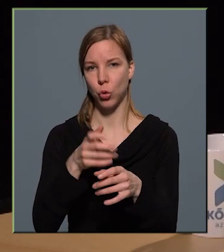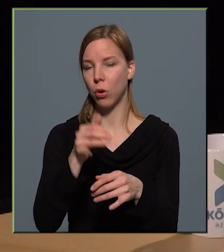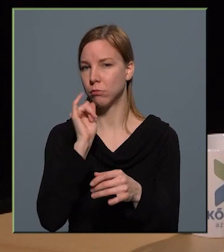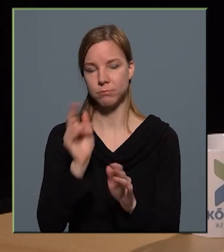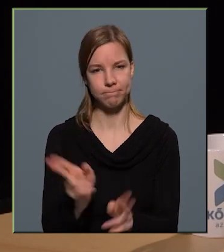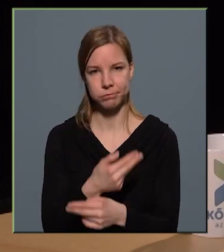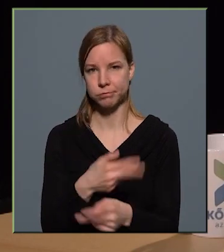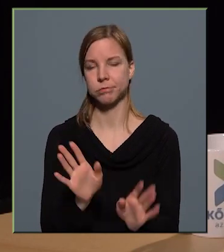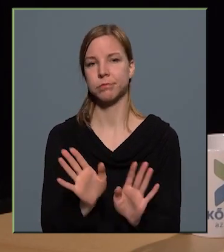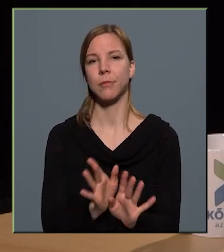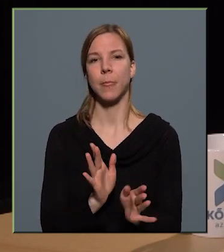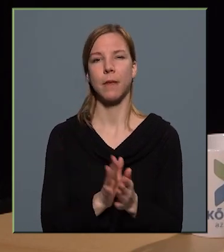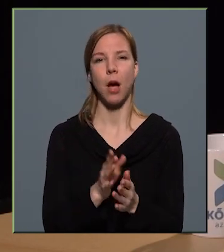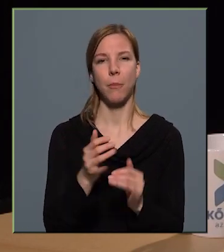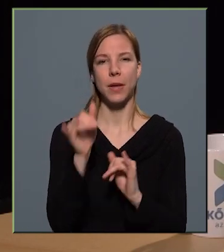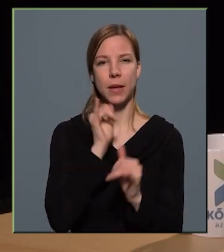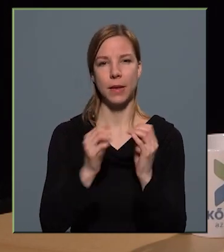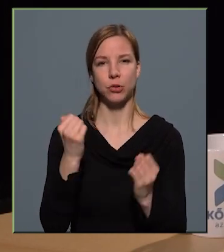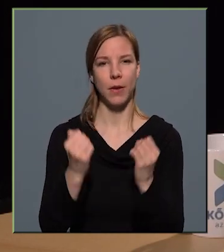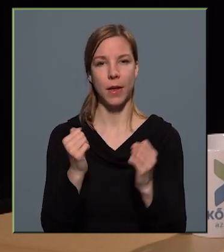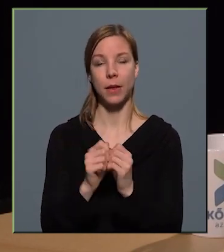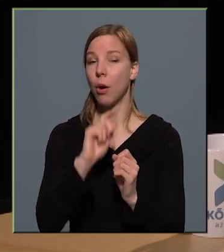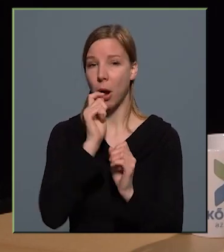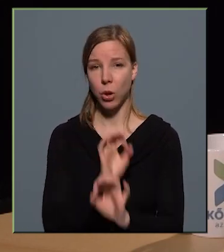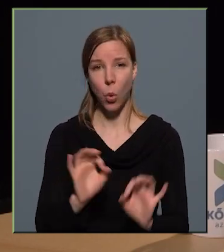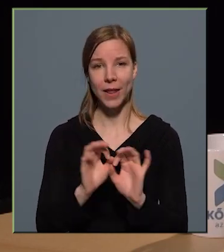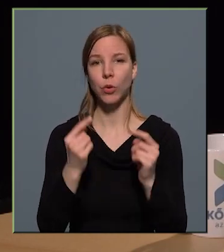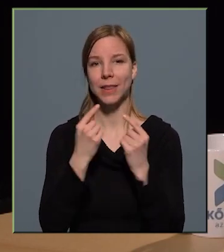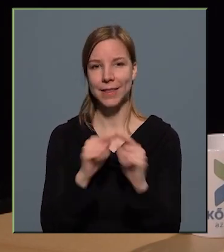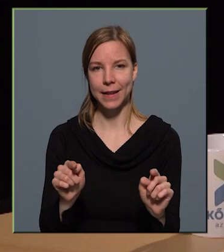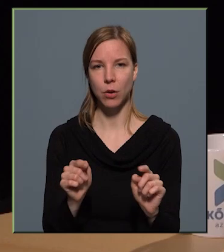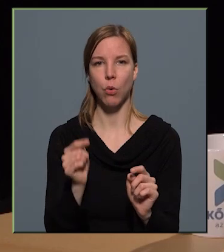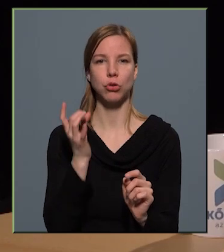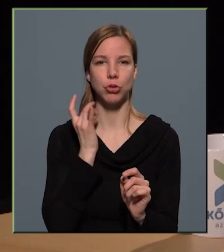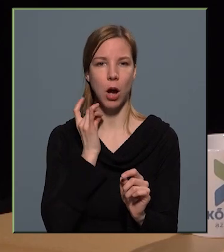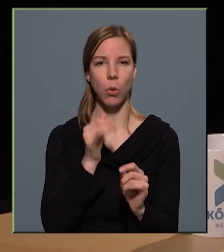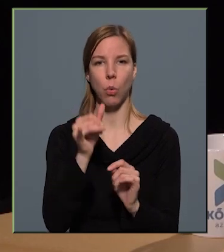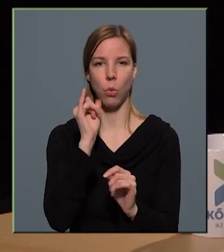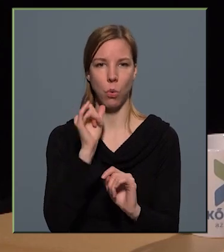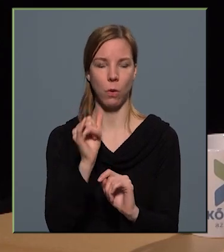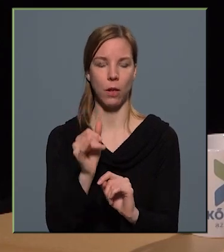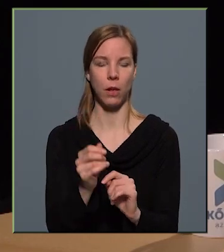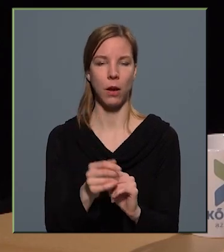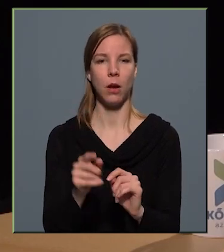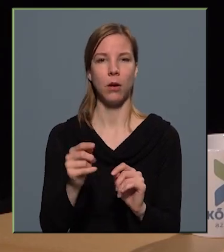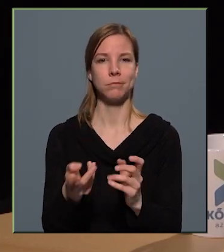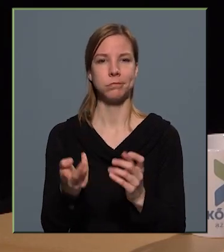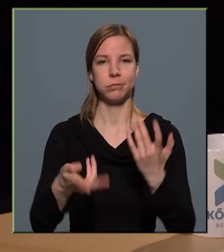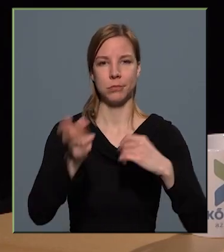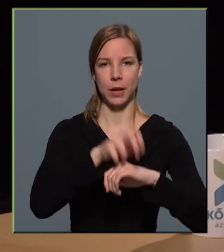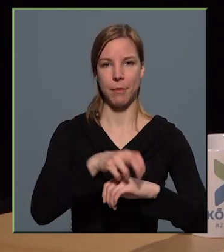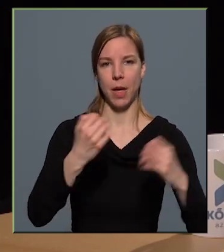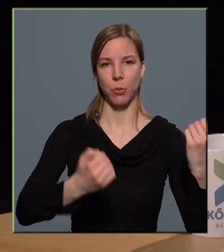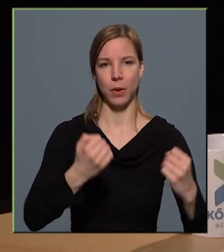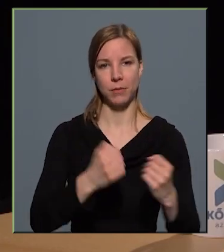járművezetés alól, tehát Magyarországon tilos alkohol fogyasztva gépjárműbe ülni, nem